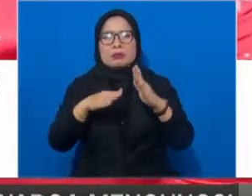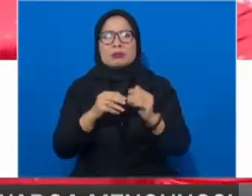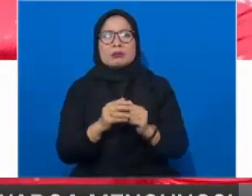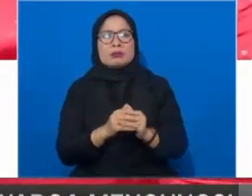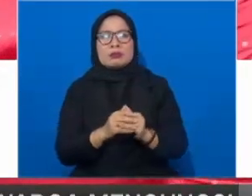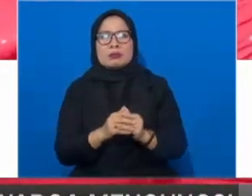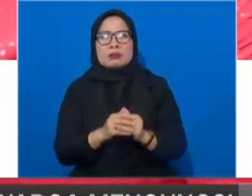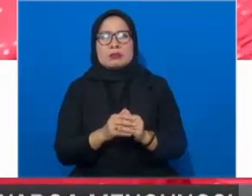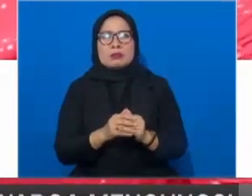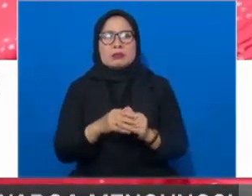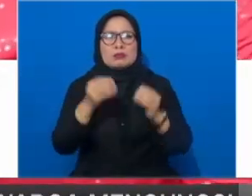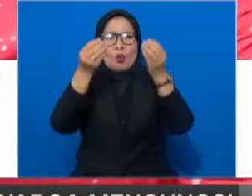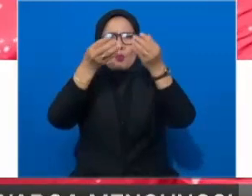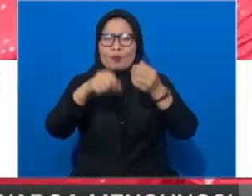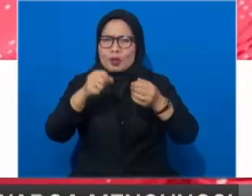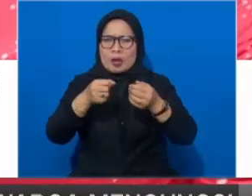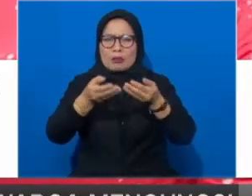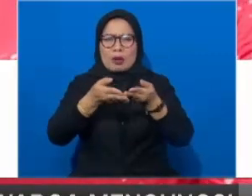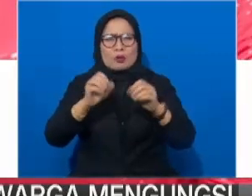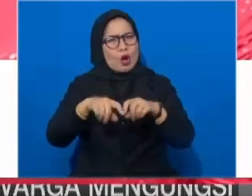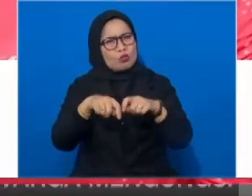kucing berantem, pengen ngejeblos ke bawah ke kamar.